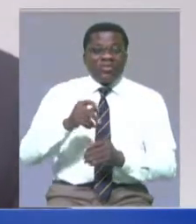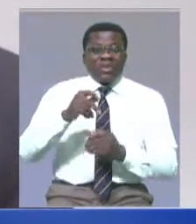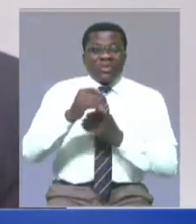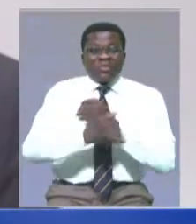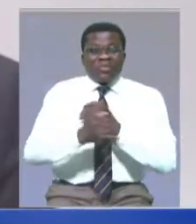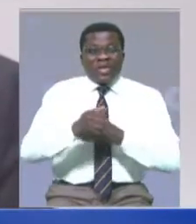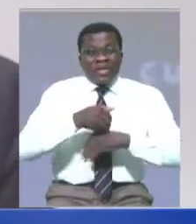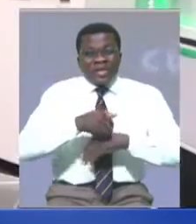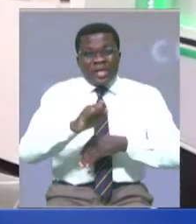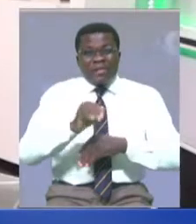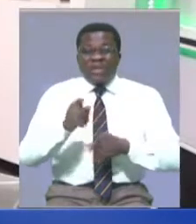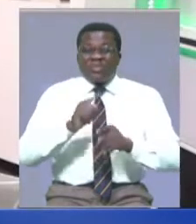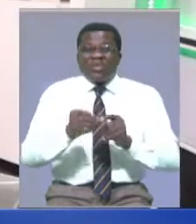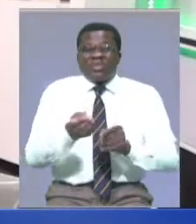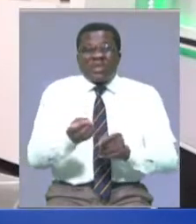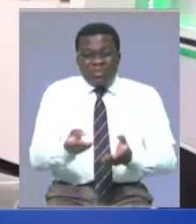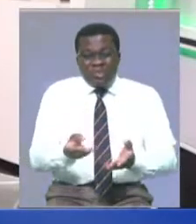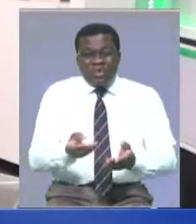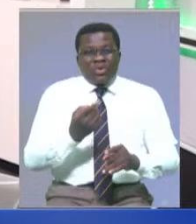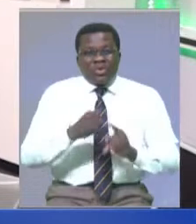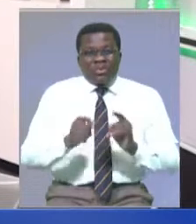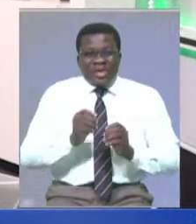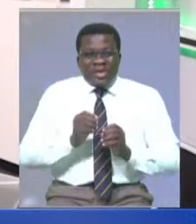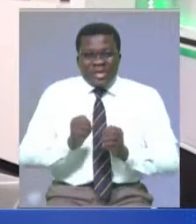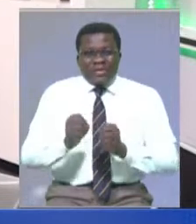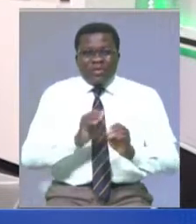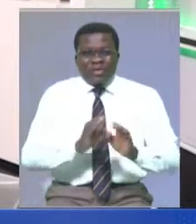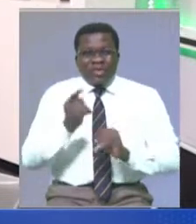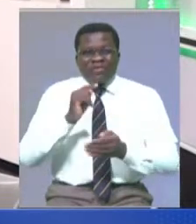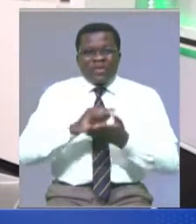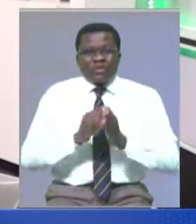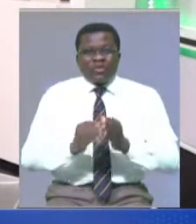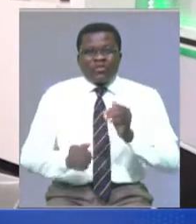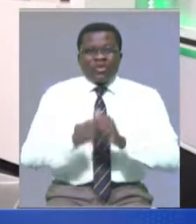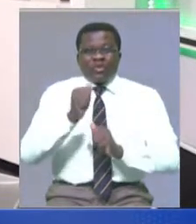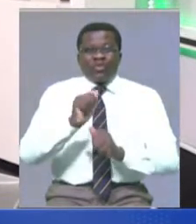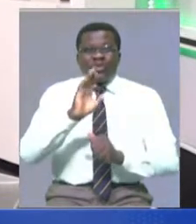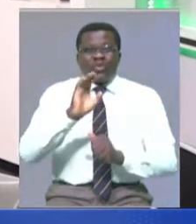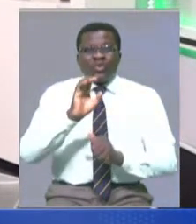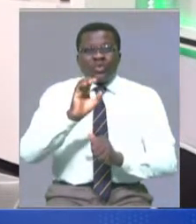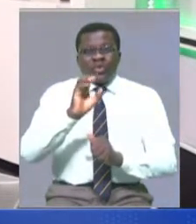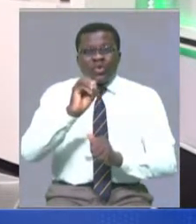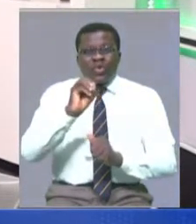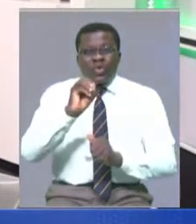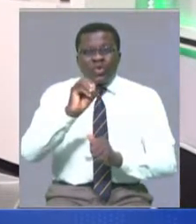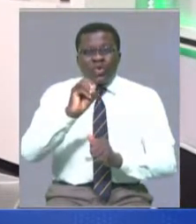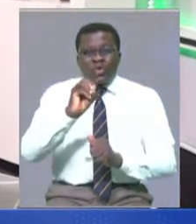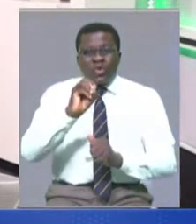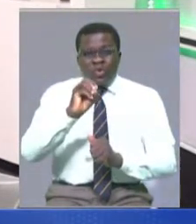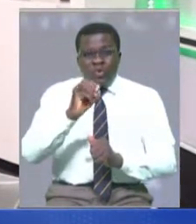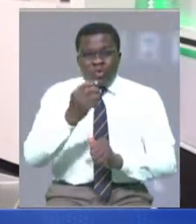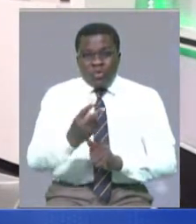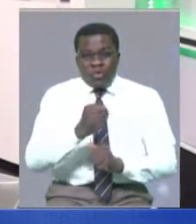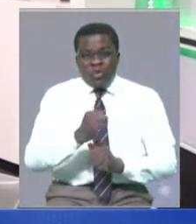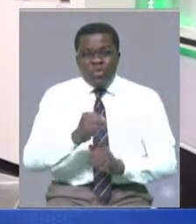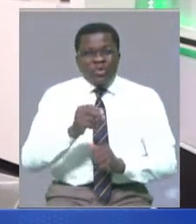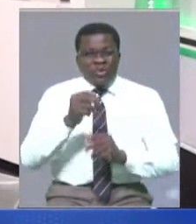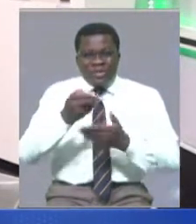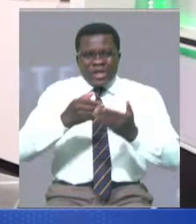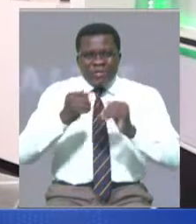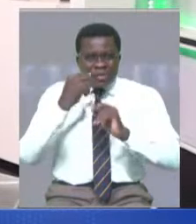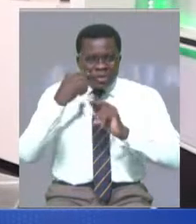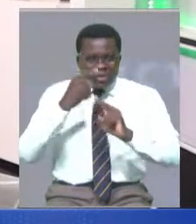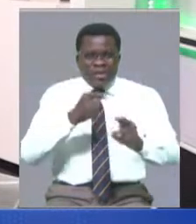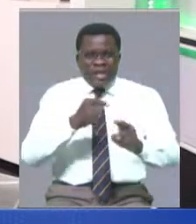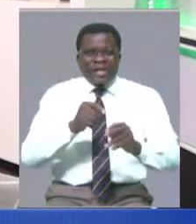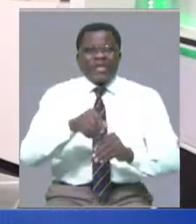émetteurs, même si c'est insignifiant, mais les efforts que nous avons faits pour devenir puits de carbone nous permettent aujourd'hui de négocier et de regarder notre